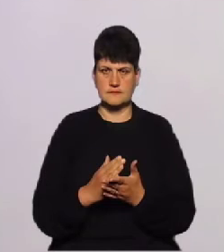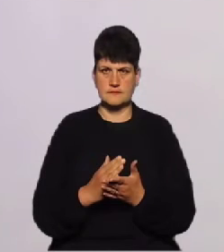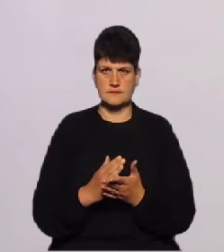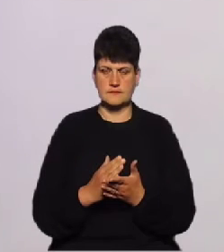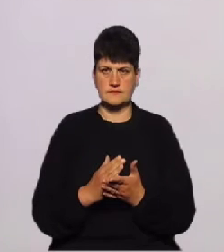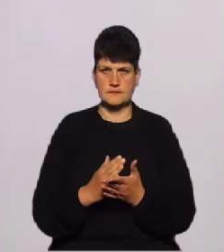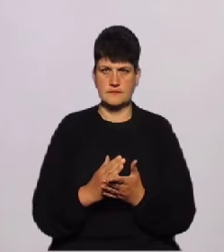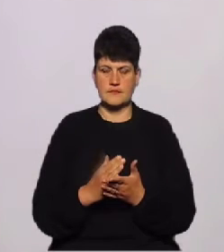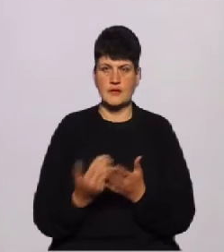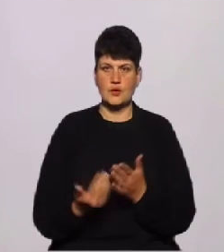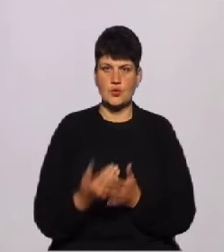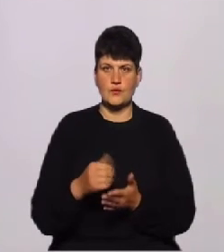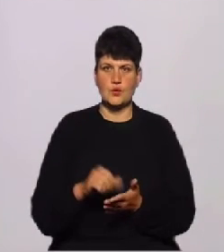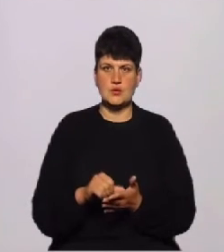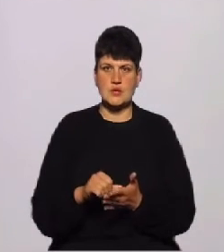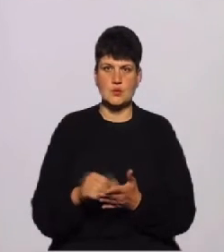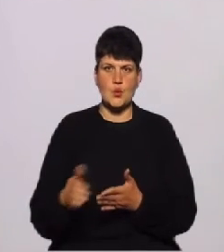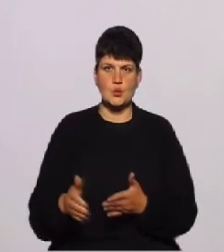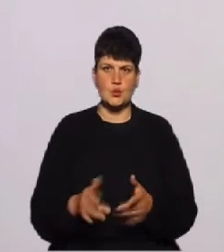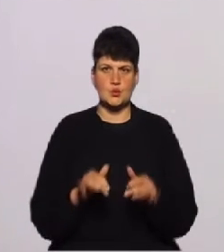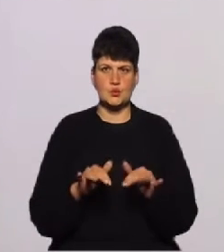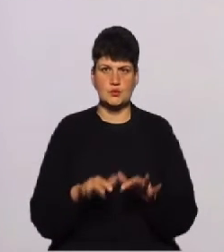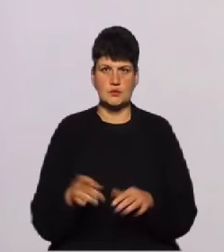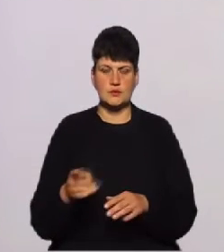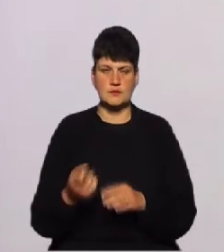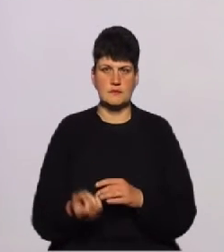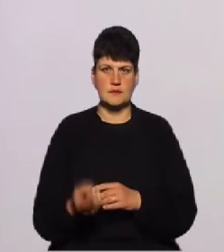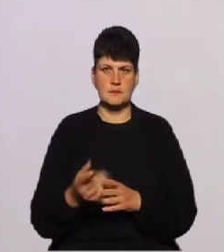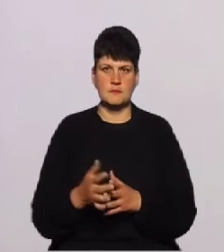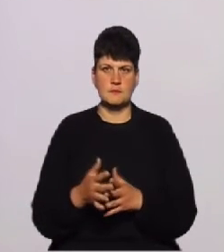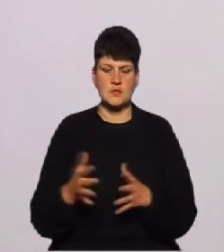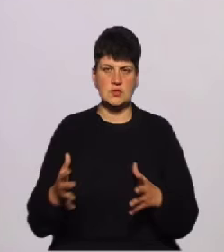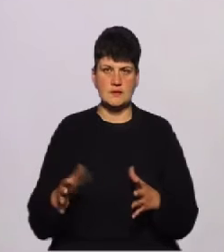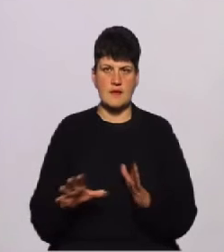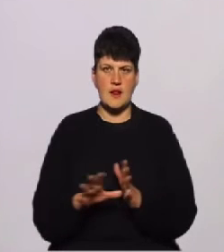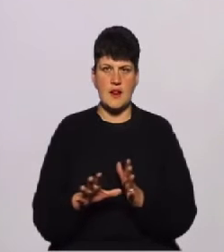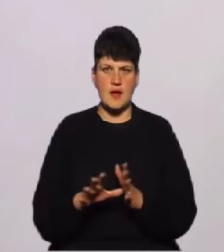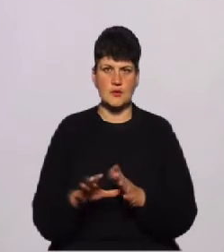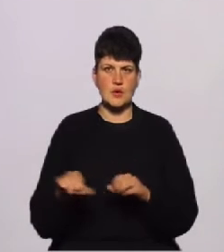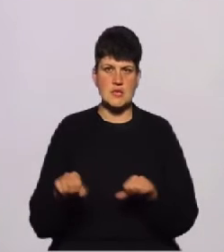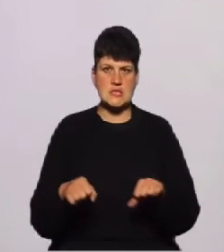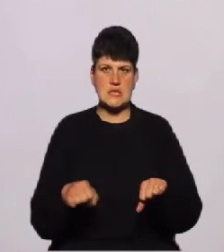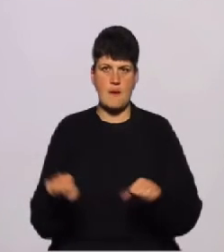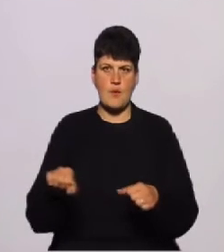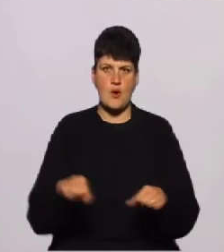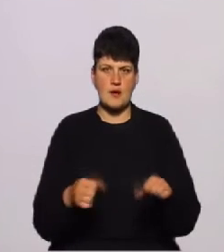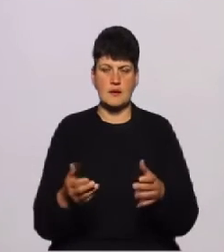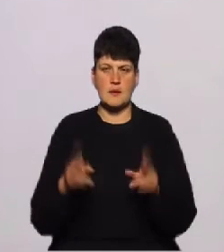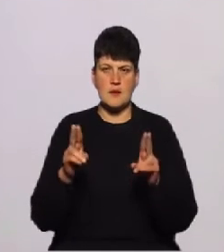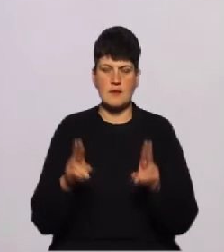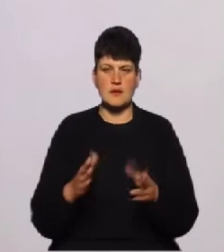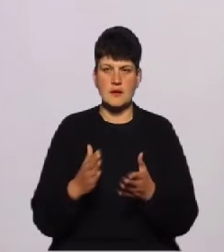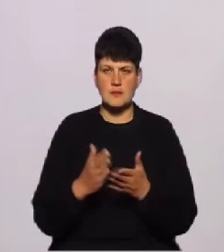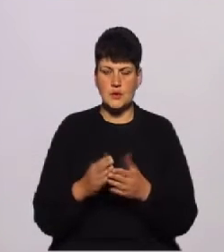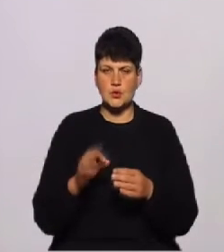Нові учасники дорожнього руху. В Тернополі з'явилося все більше електросамокатів. Власне, про те, якими правилами вони мають користуватися, рухаючись вулицями міста,